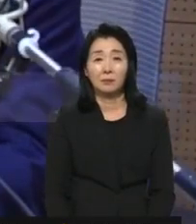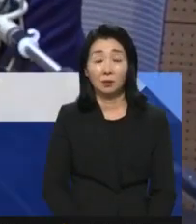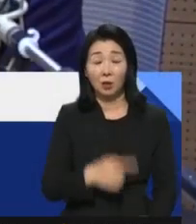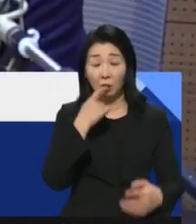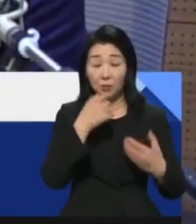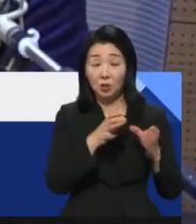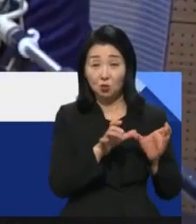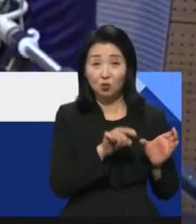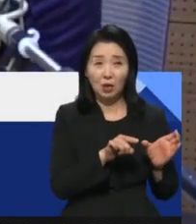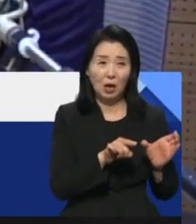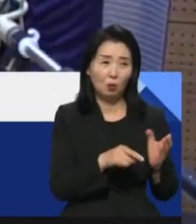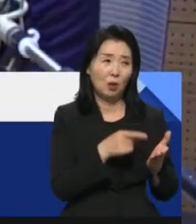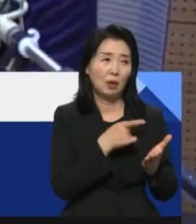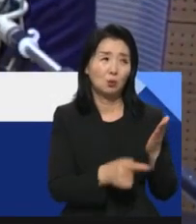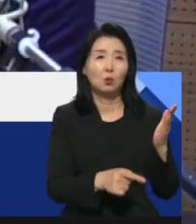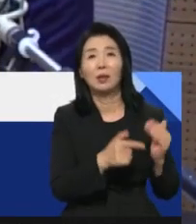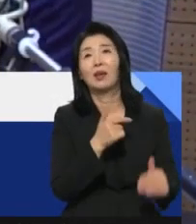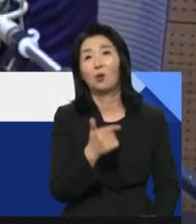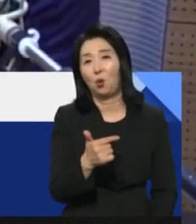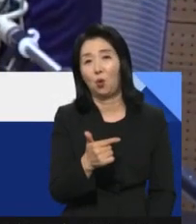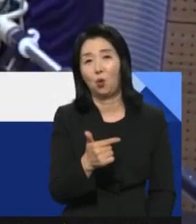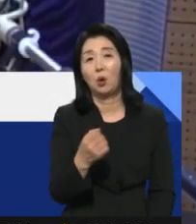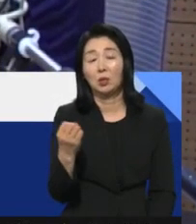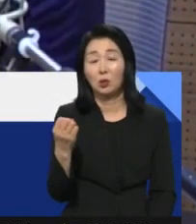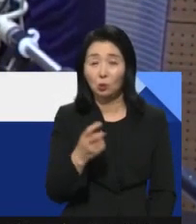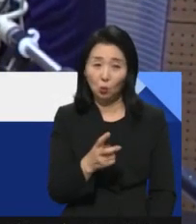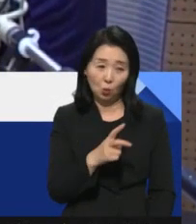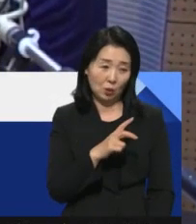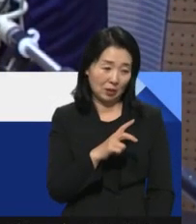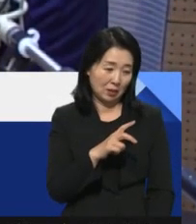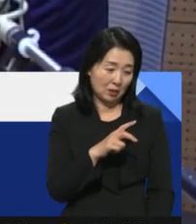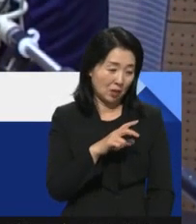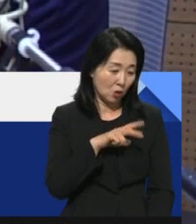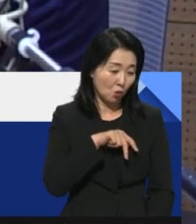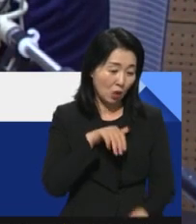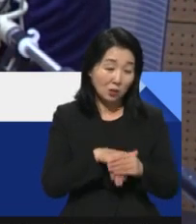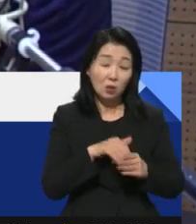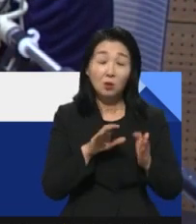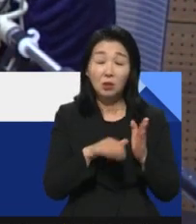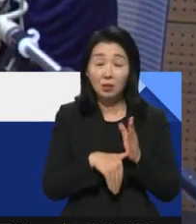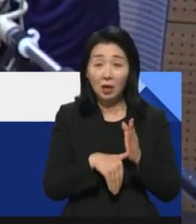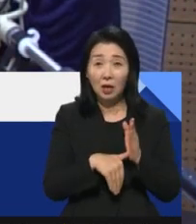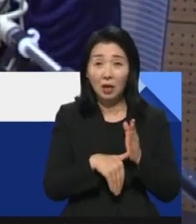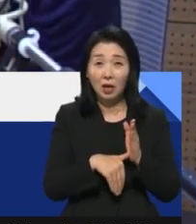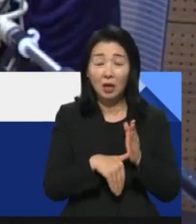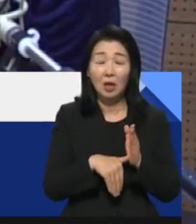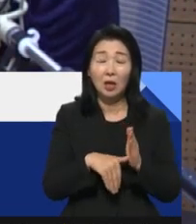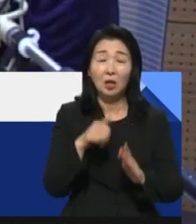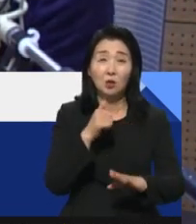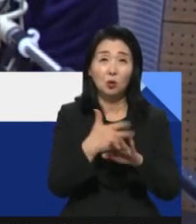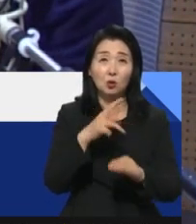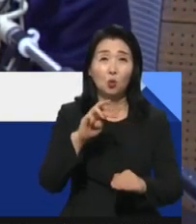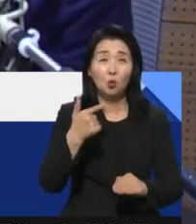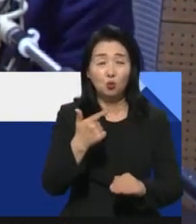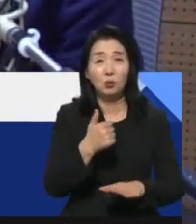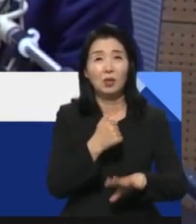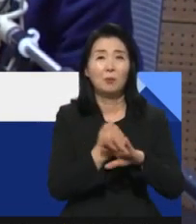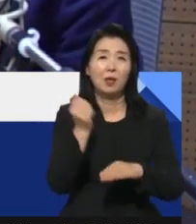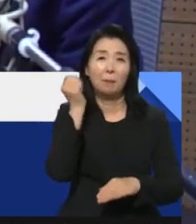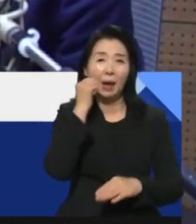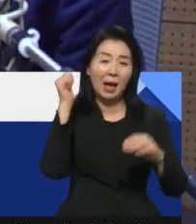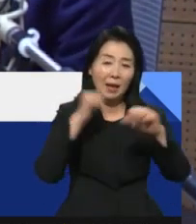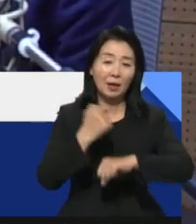민주당한테는 굉장히 큰 리스크로 작용할 가능성이 크고 총선 때 조국의 강이 아닌 조국의 늪에 빠질 가능성도 있다. 예, 지난 총선